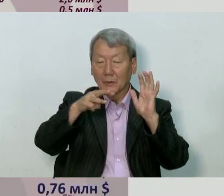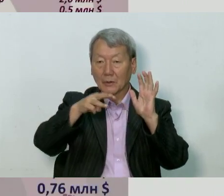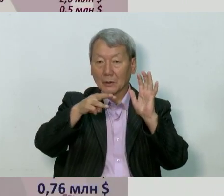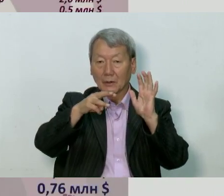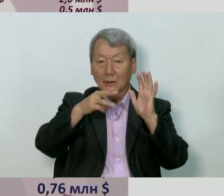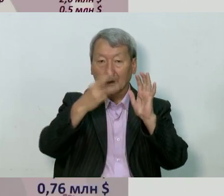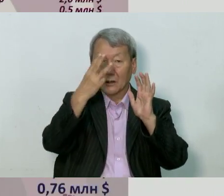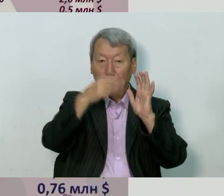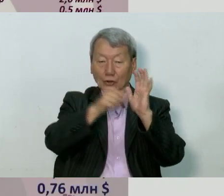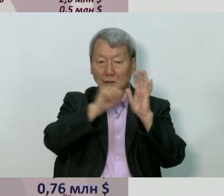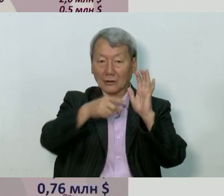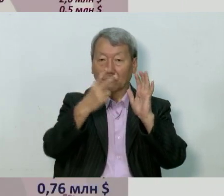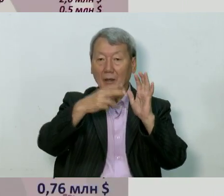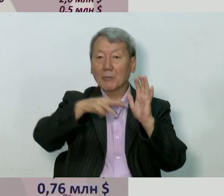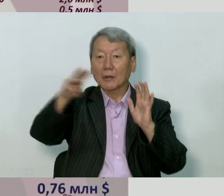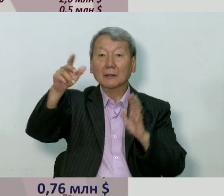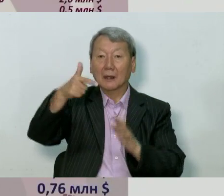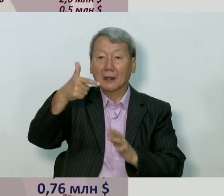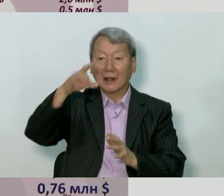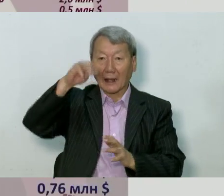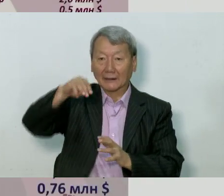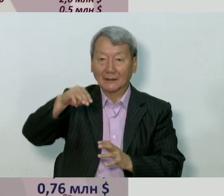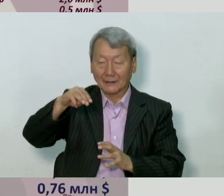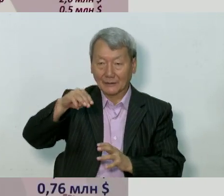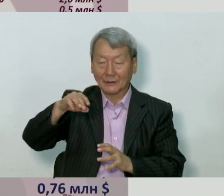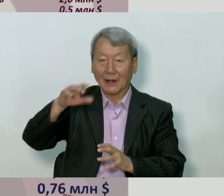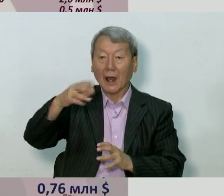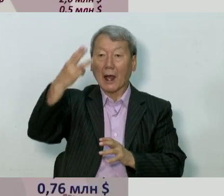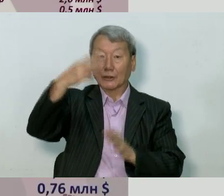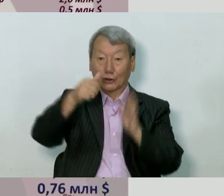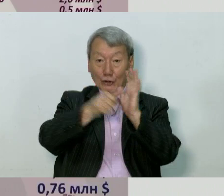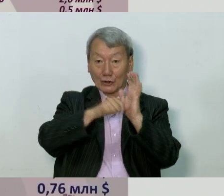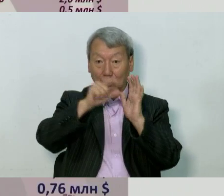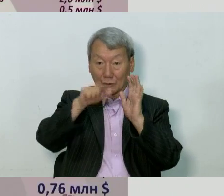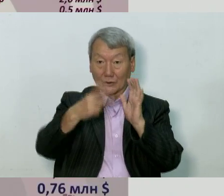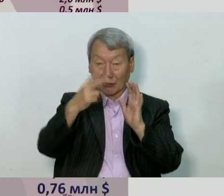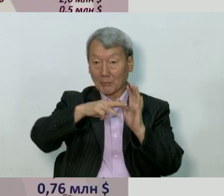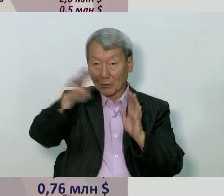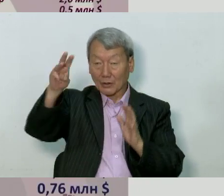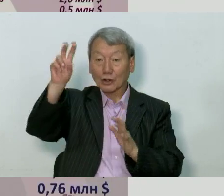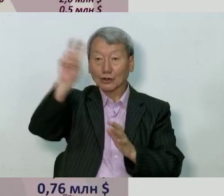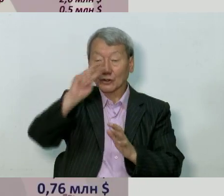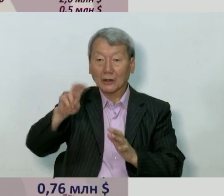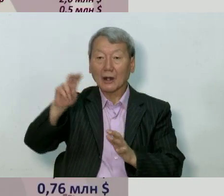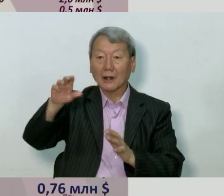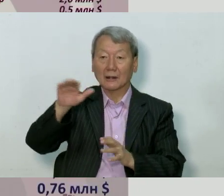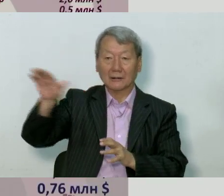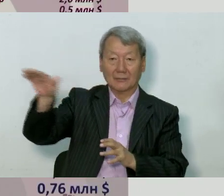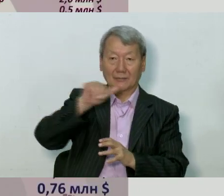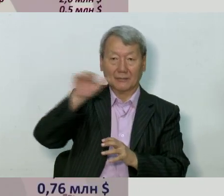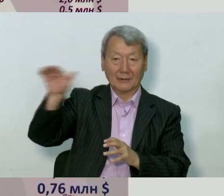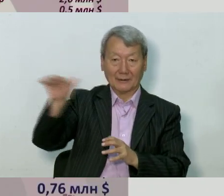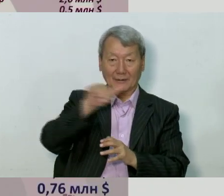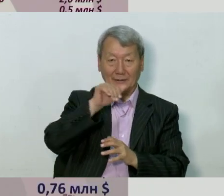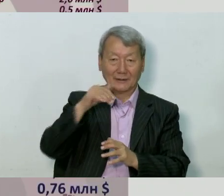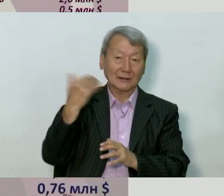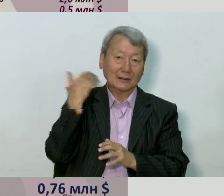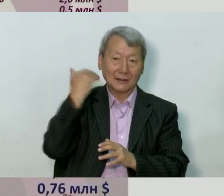36,2 миллион АКШ доллары бул грант катарында жана 36,2 миллион АКШ доллары кредит